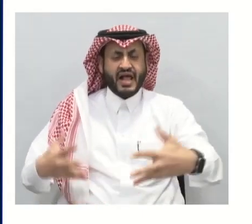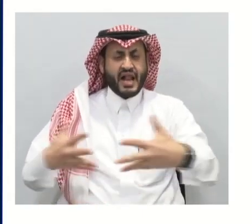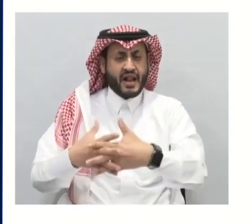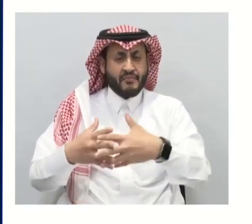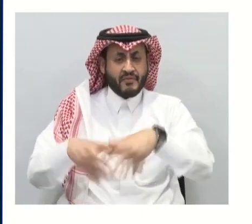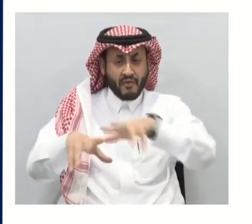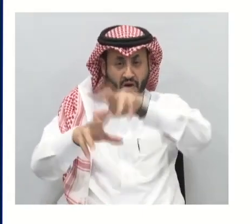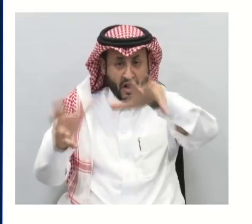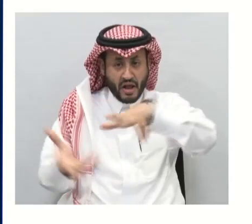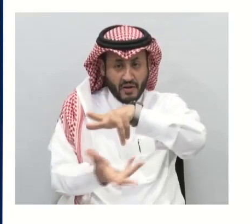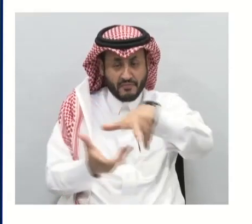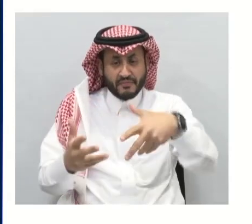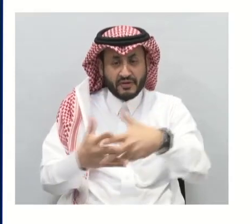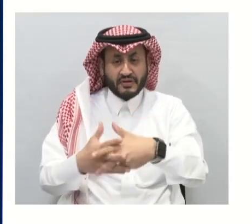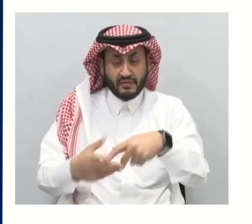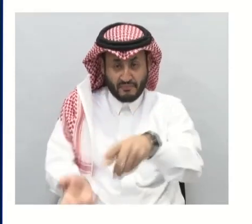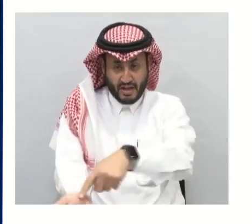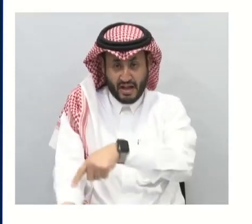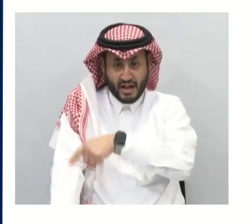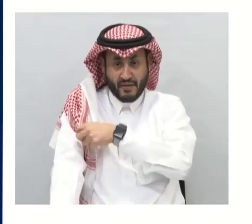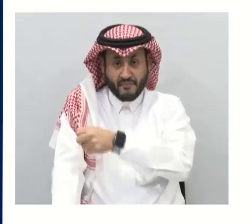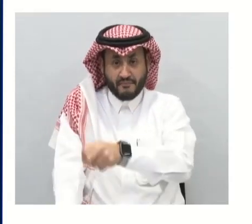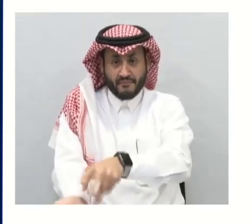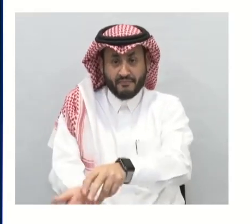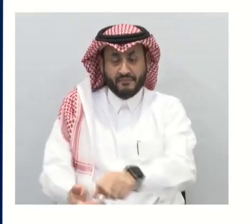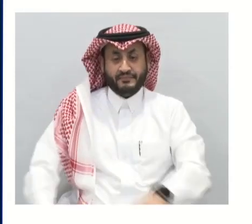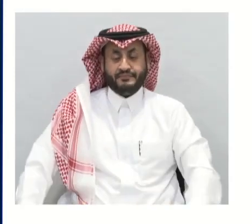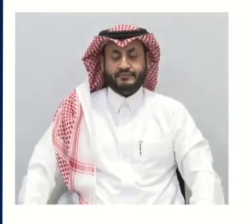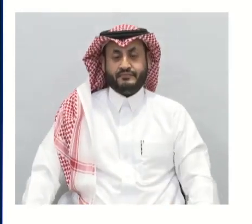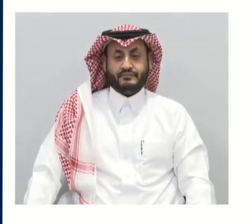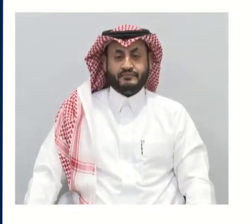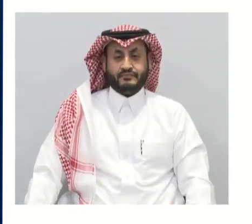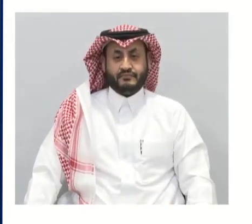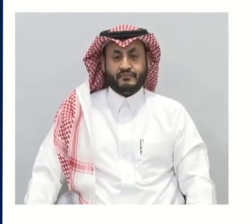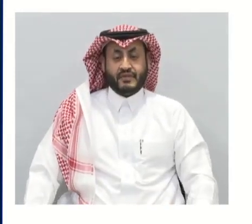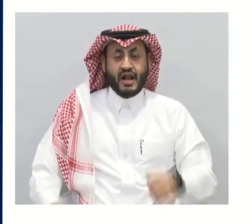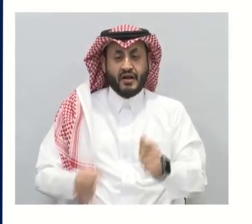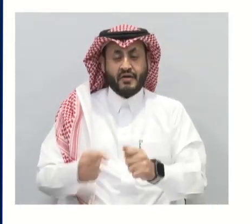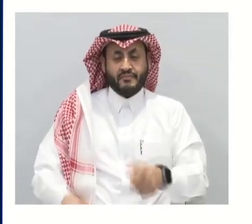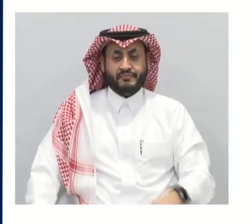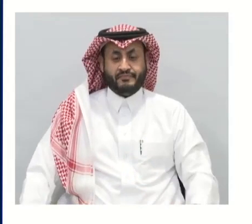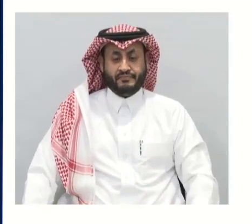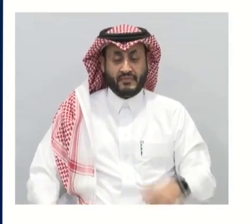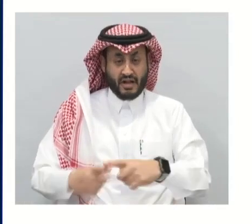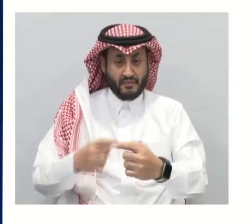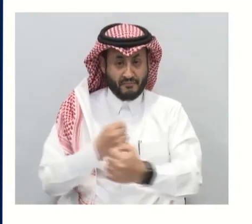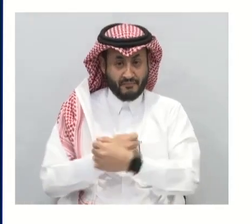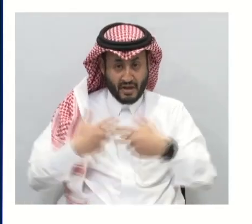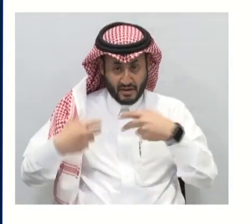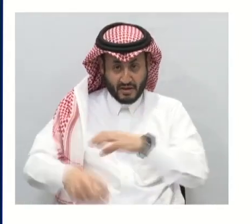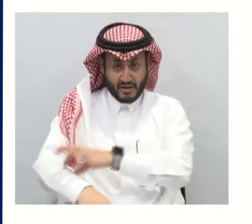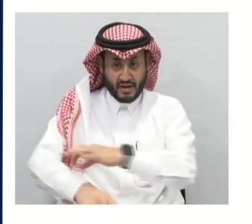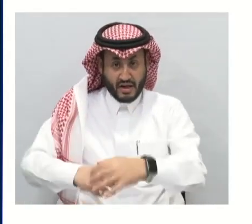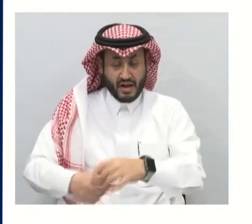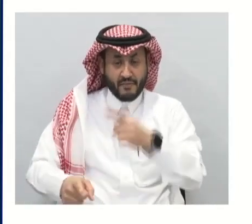البيئه المحيطه بواسطه الجهاز العصبي مراجعه المفردات ذكرنا ان الهيكل العظمي هو مجموعه